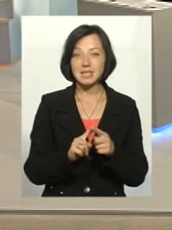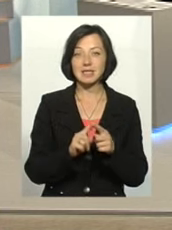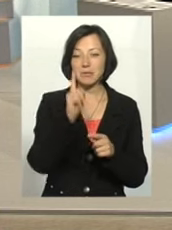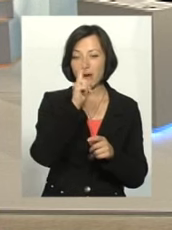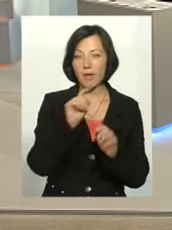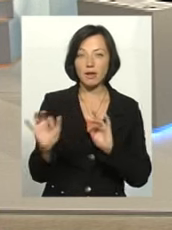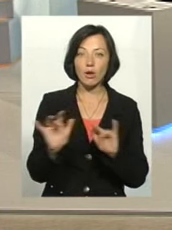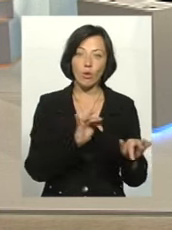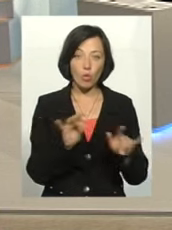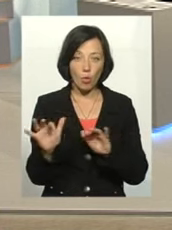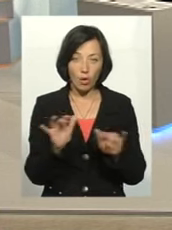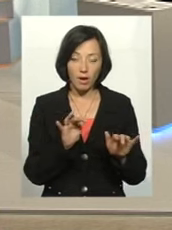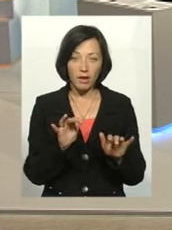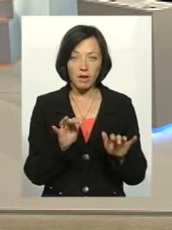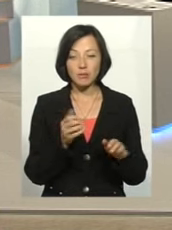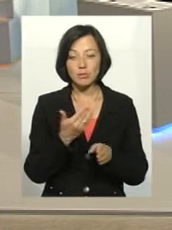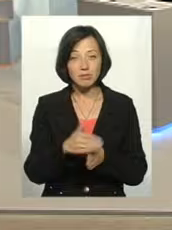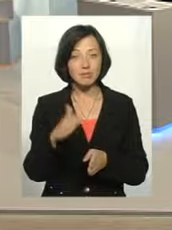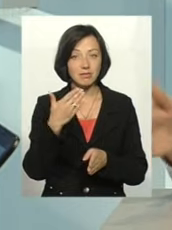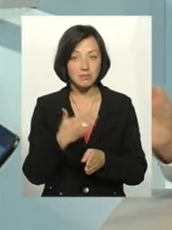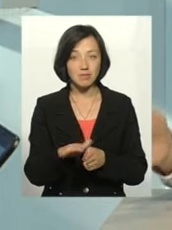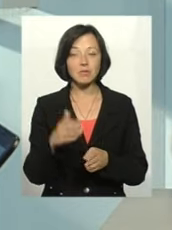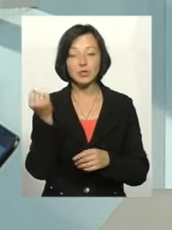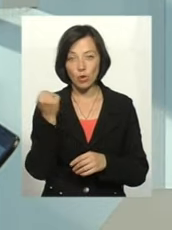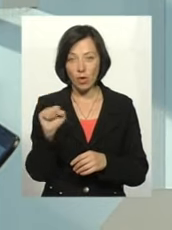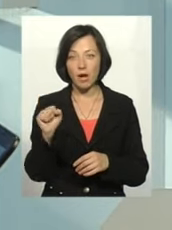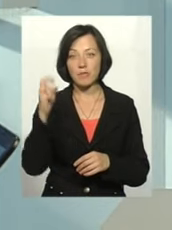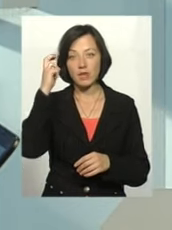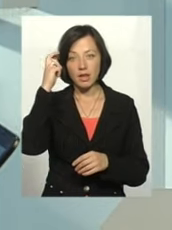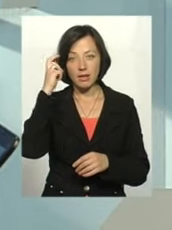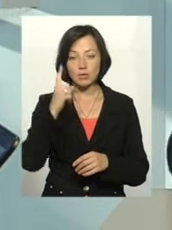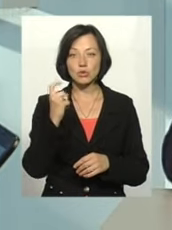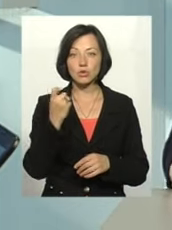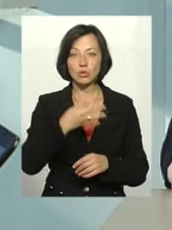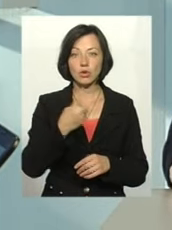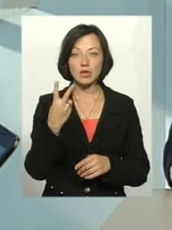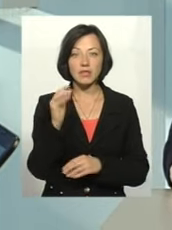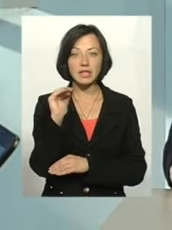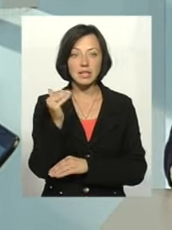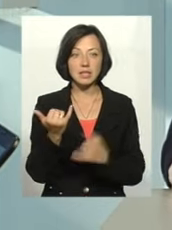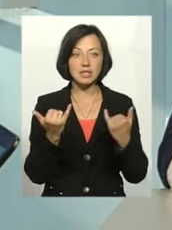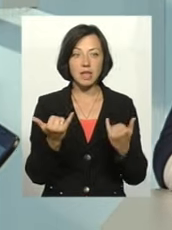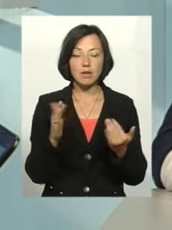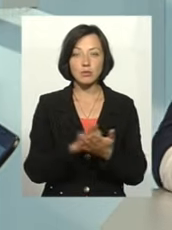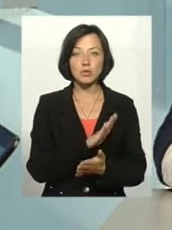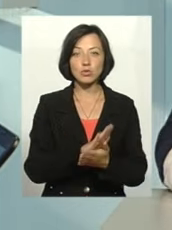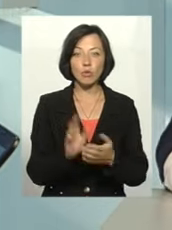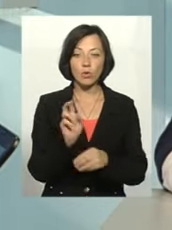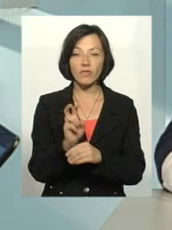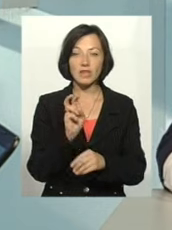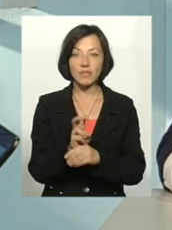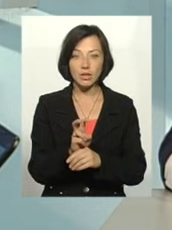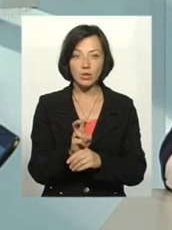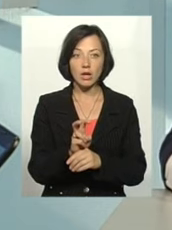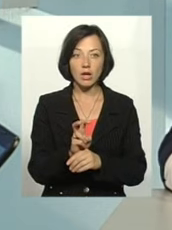кроки, вони, знаєте, крок за кроком ми здолаємо в Києві 142 дитини, які зараз безкоштовно відвідують